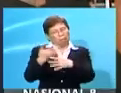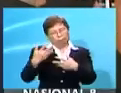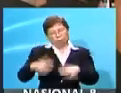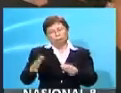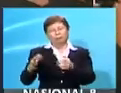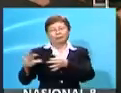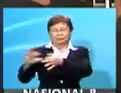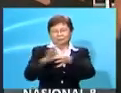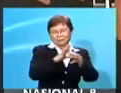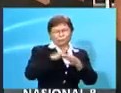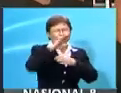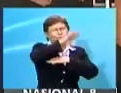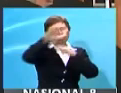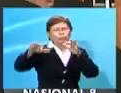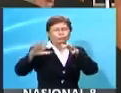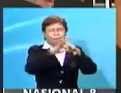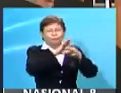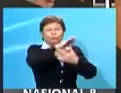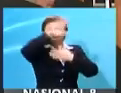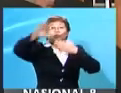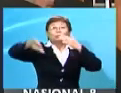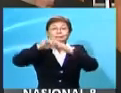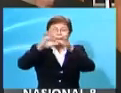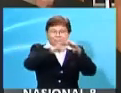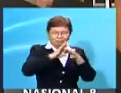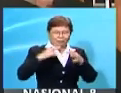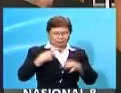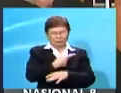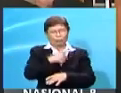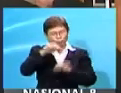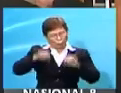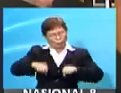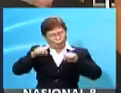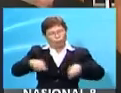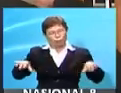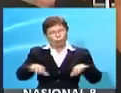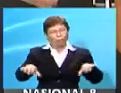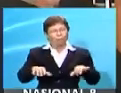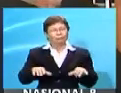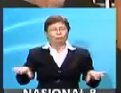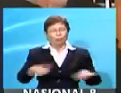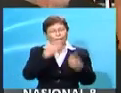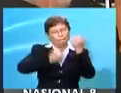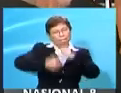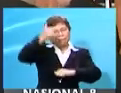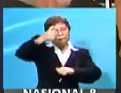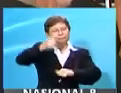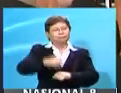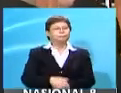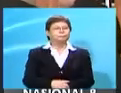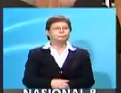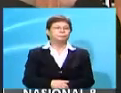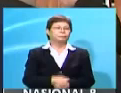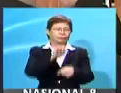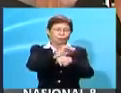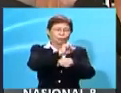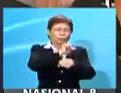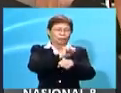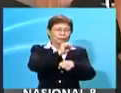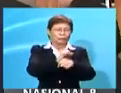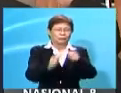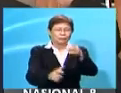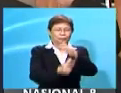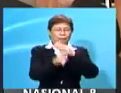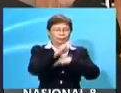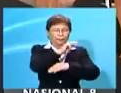kerjasama semua pihak Saya rasa kita bolehlah unukalanbaik mungkinkan tugas sebagai timbalan